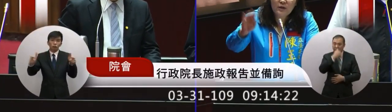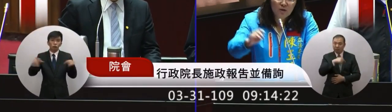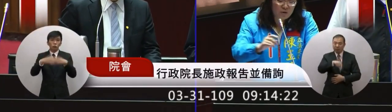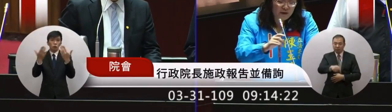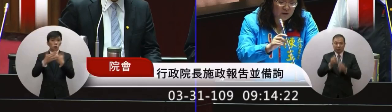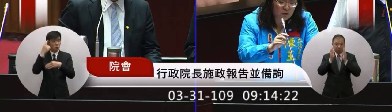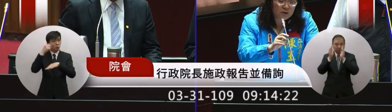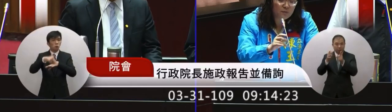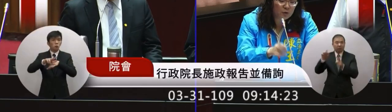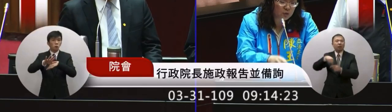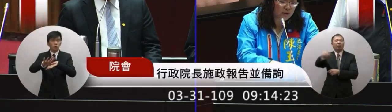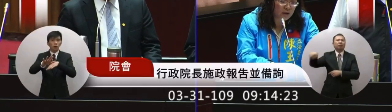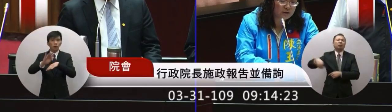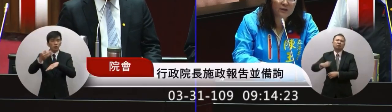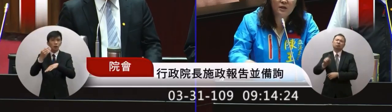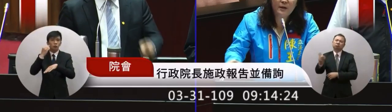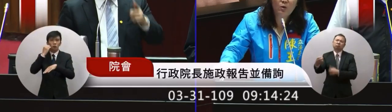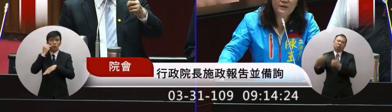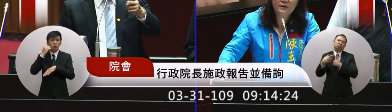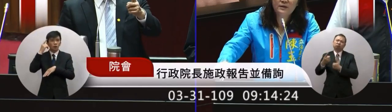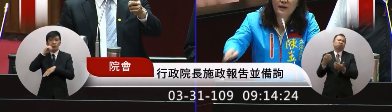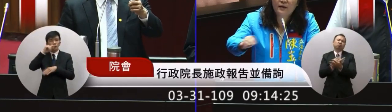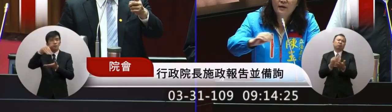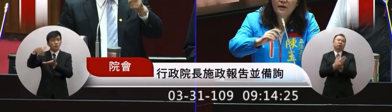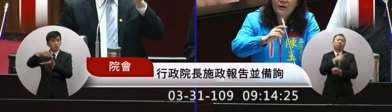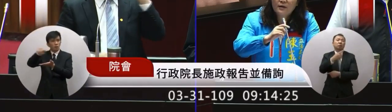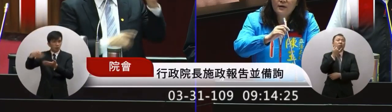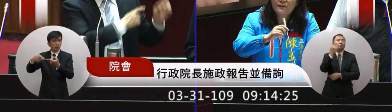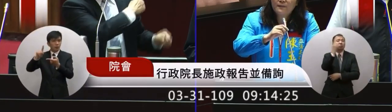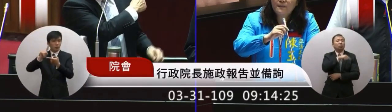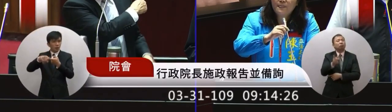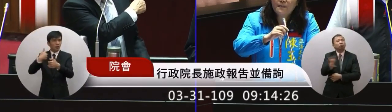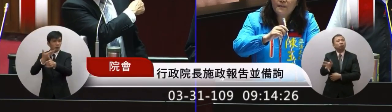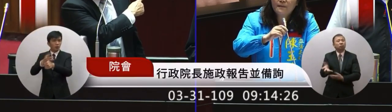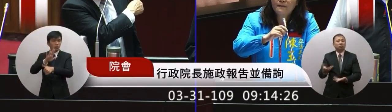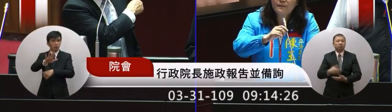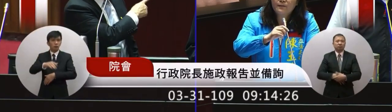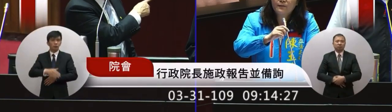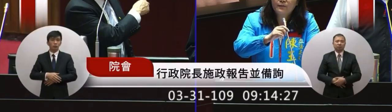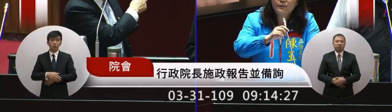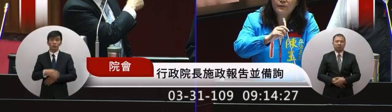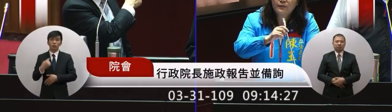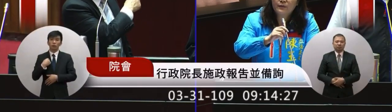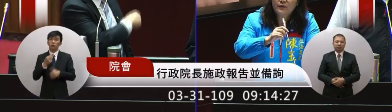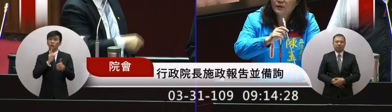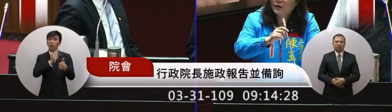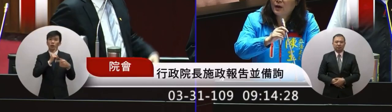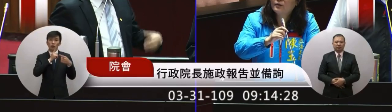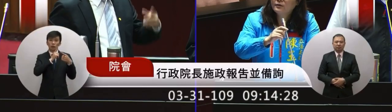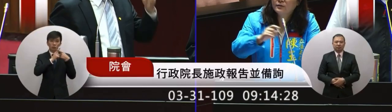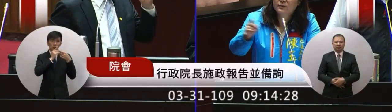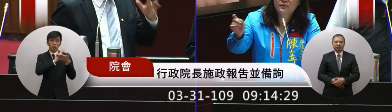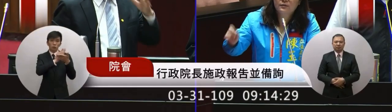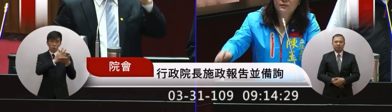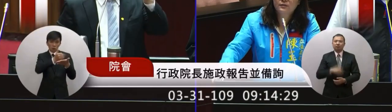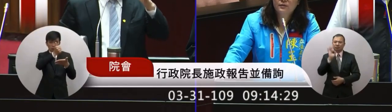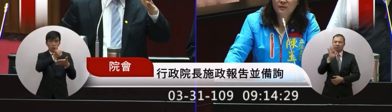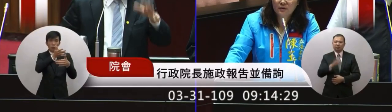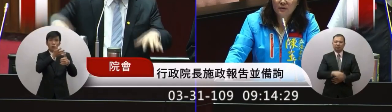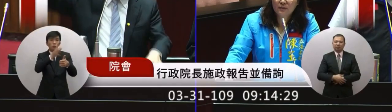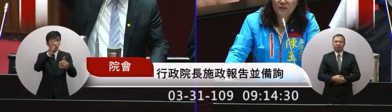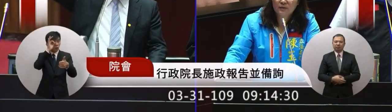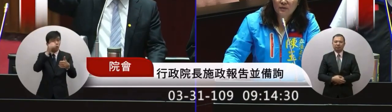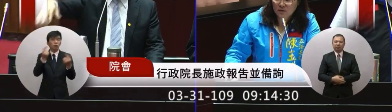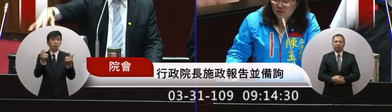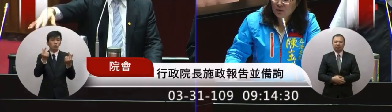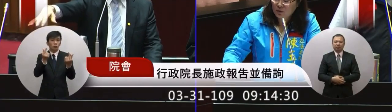清洁队跟我反映说是不足的哈，请特别关心一下。 那我请秘书长问一下，这个相关环